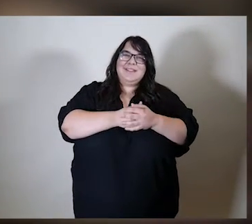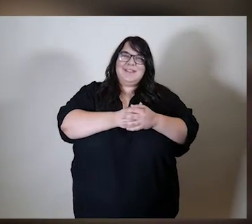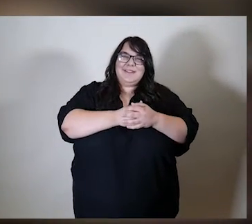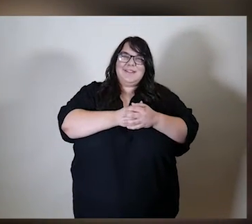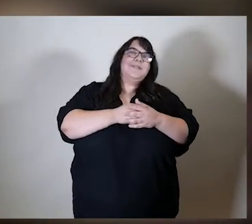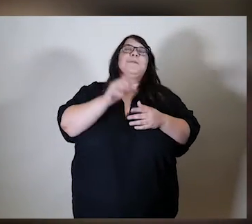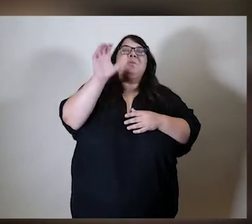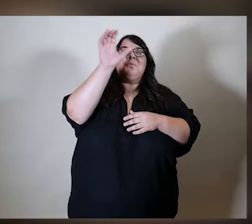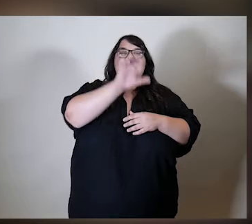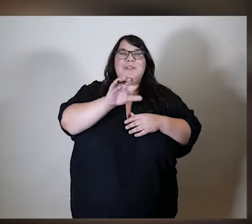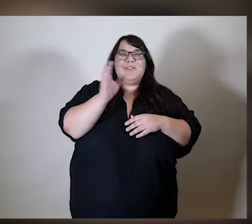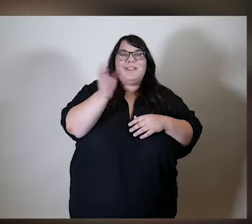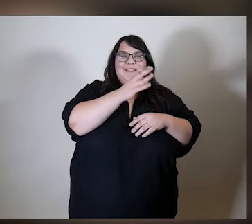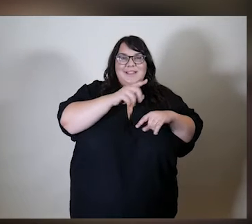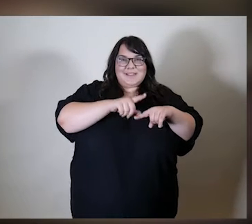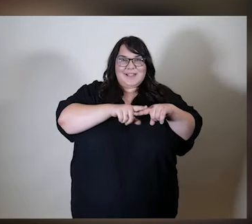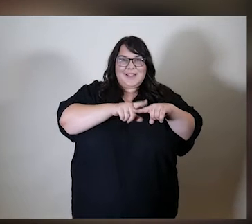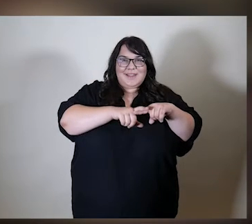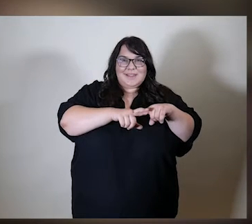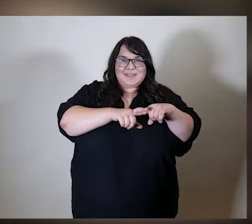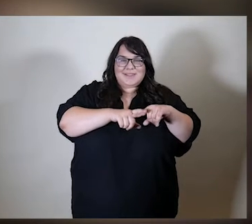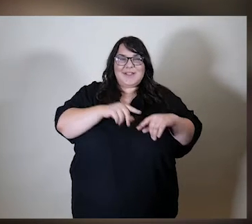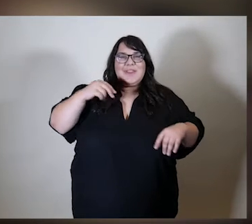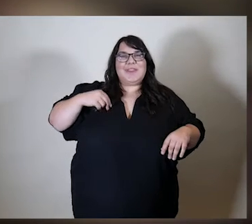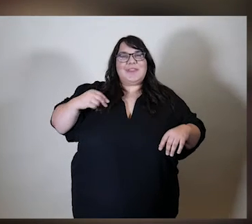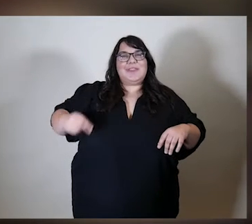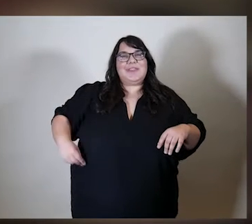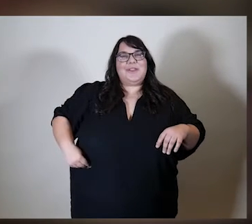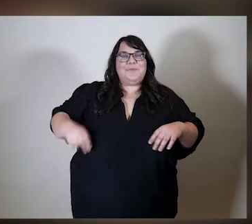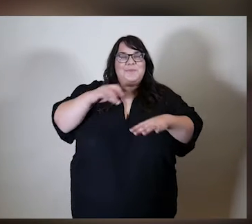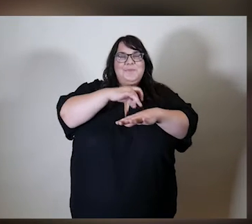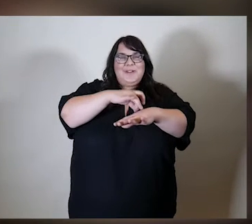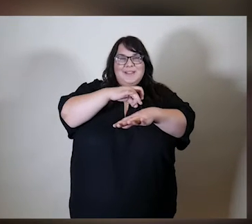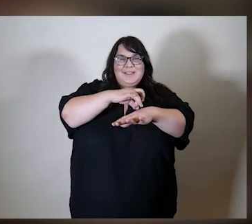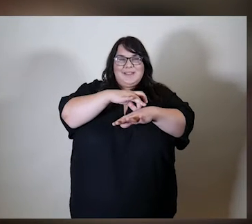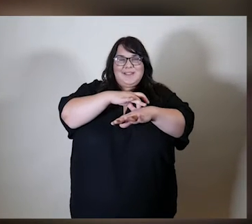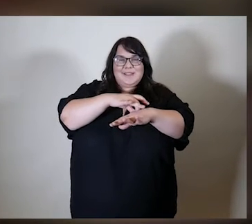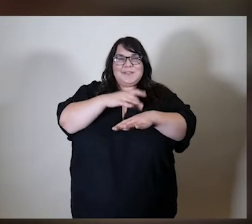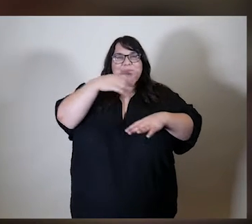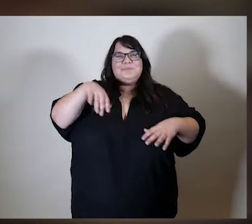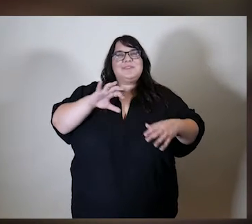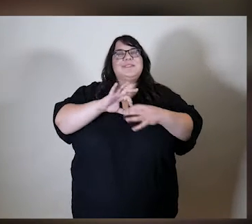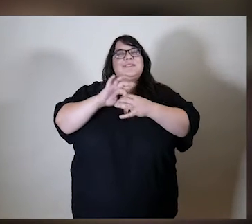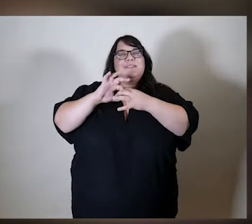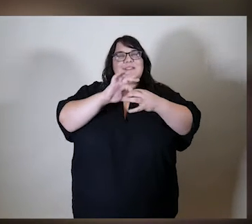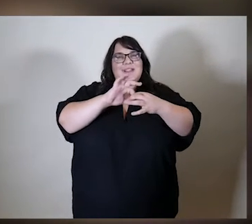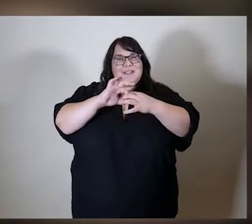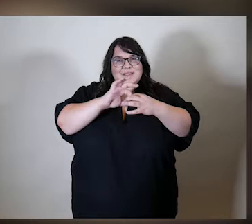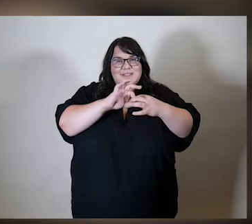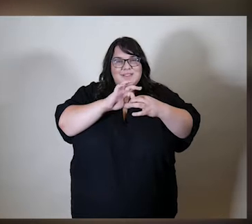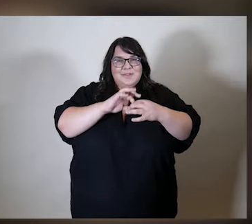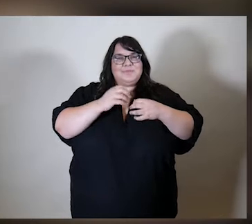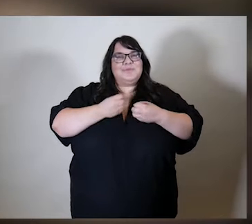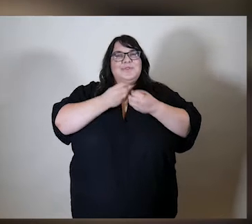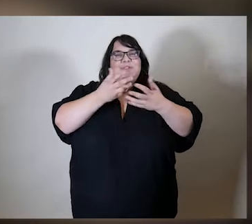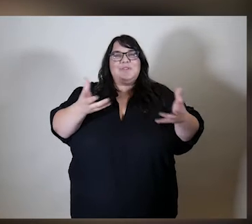την Περιφέρεια Δυτικής Ελλάδας και τον Δήμο της Πάτρας για τη συνεργασία που